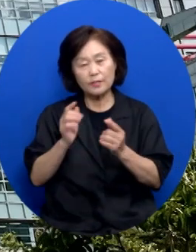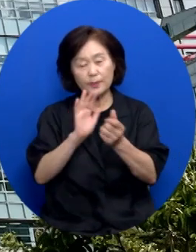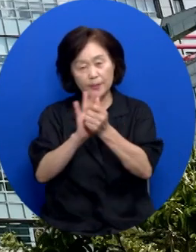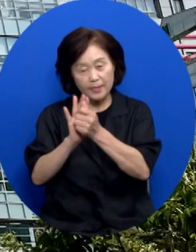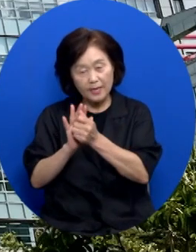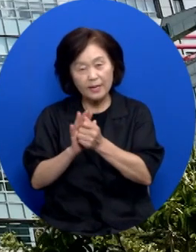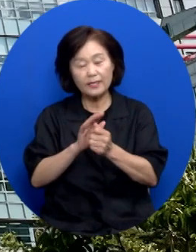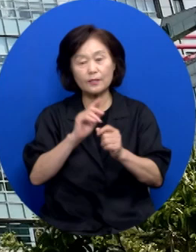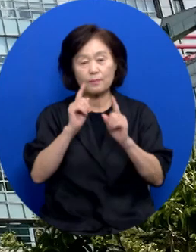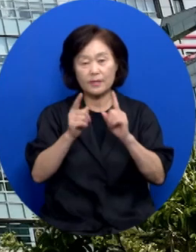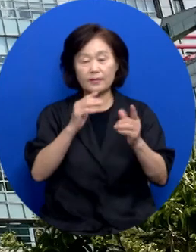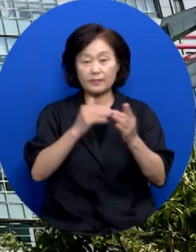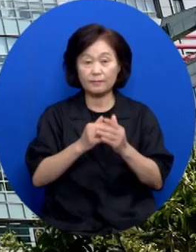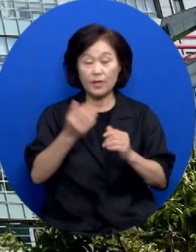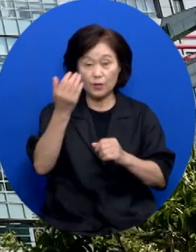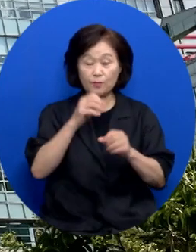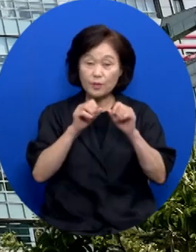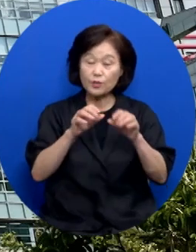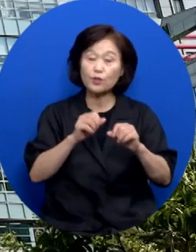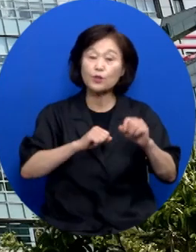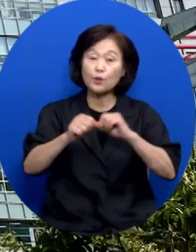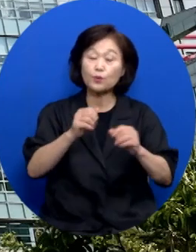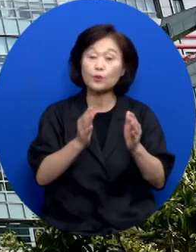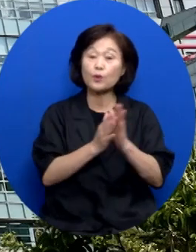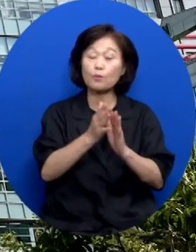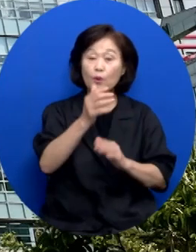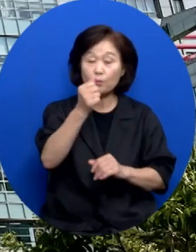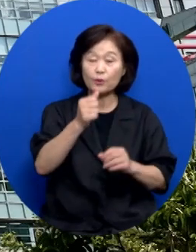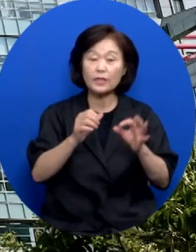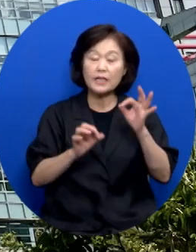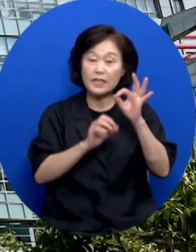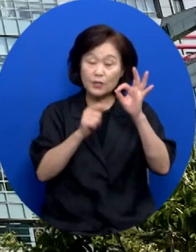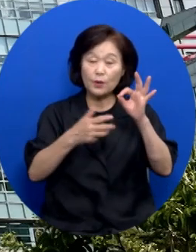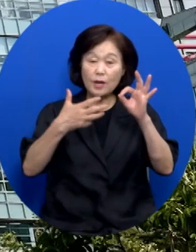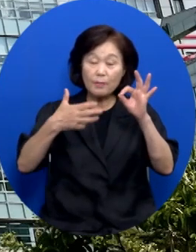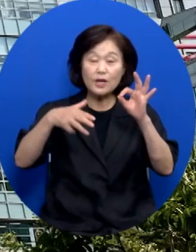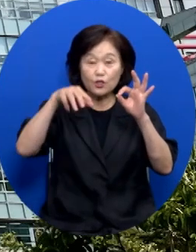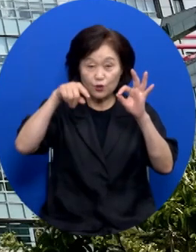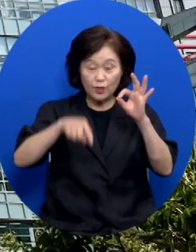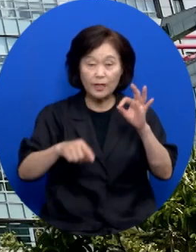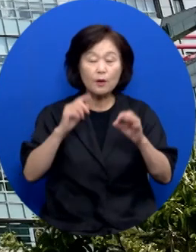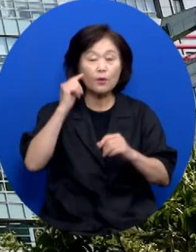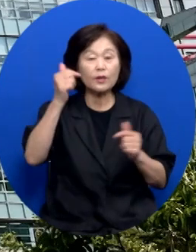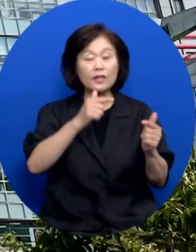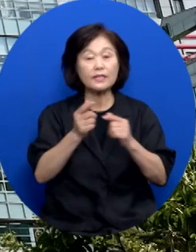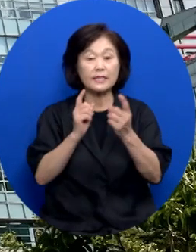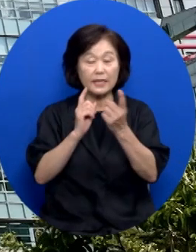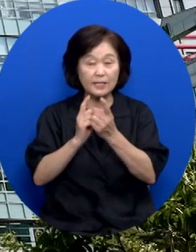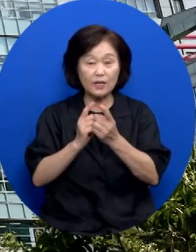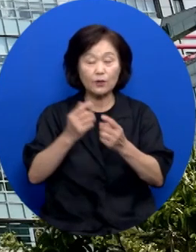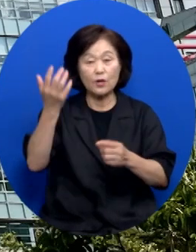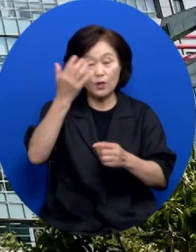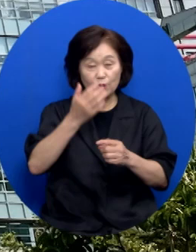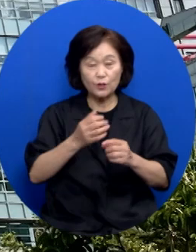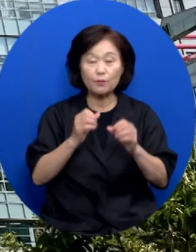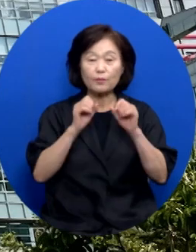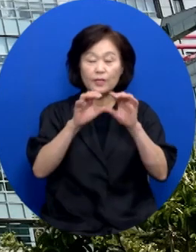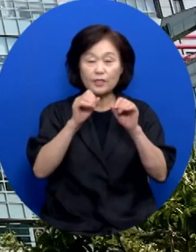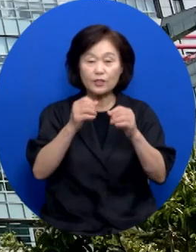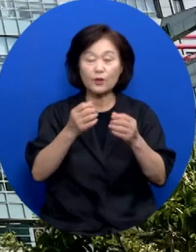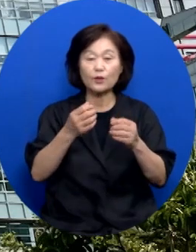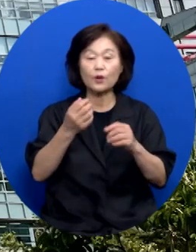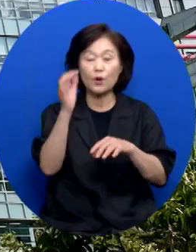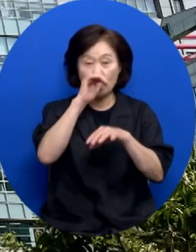전했습니다. 이주민 선교 운동 본부는 오는 10월 8주 동안 목회자를 대상으로 이주민 선교 아카데미를